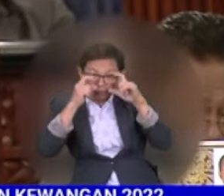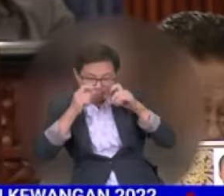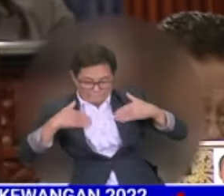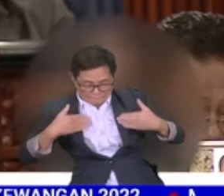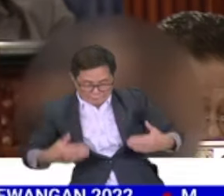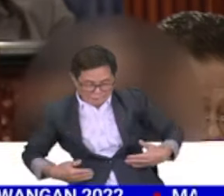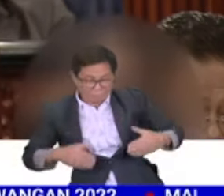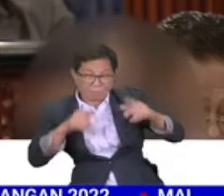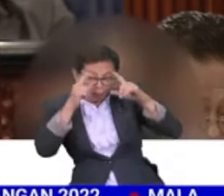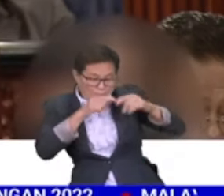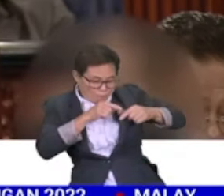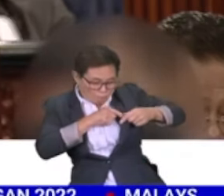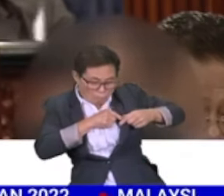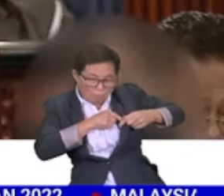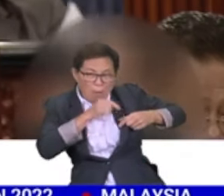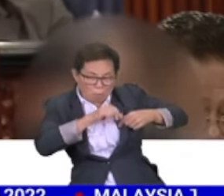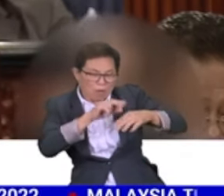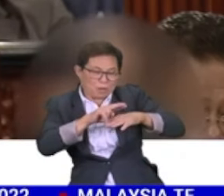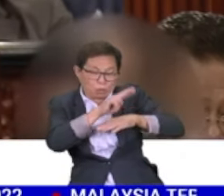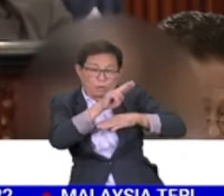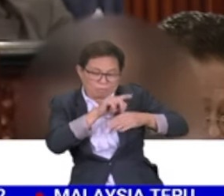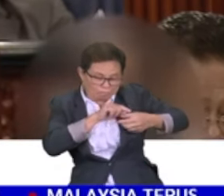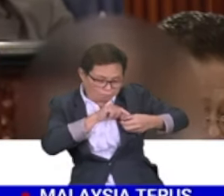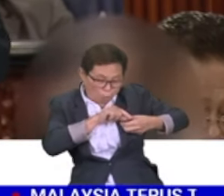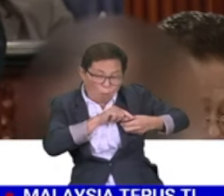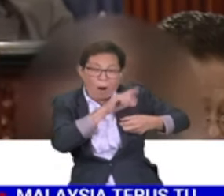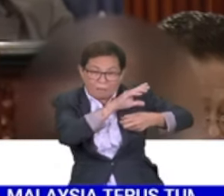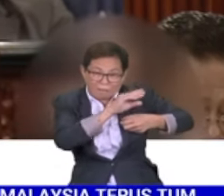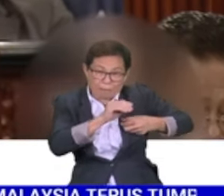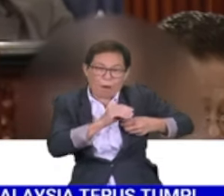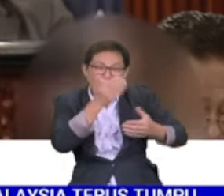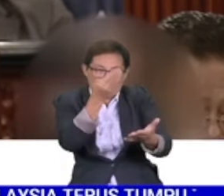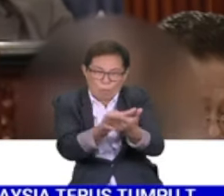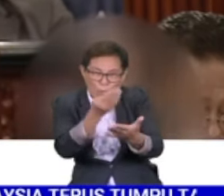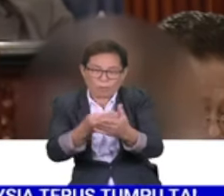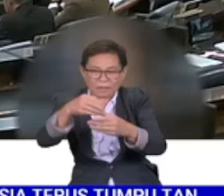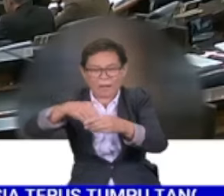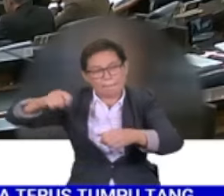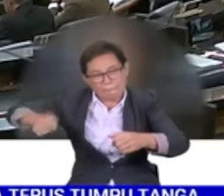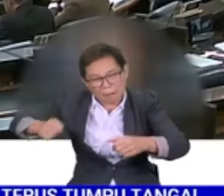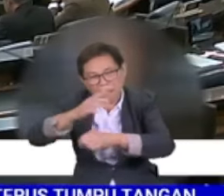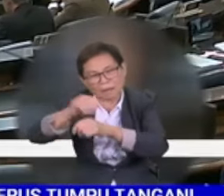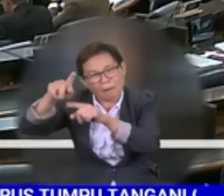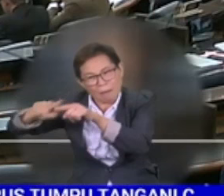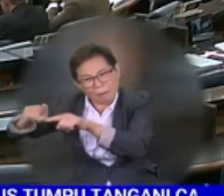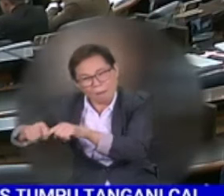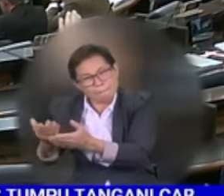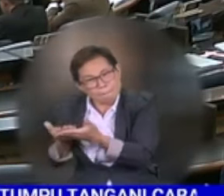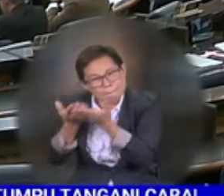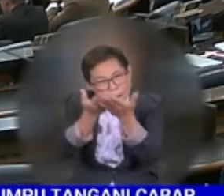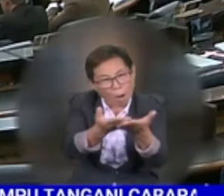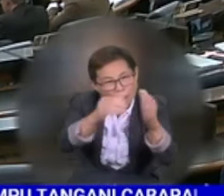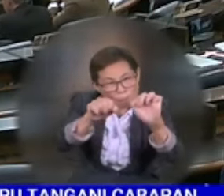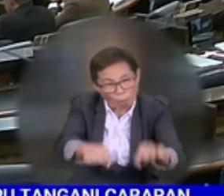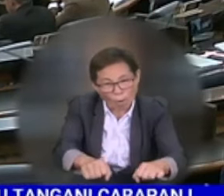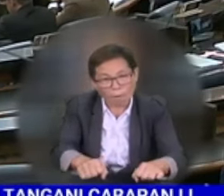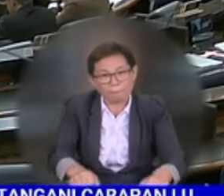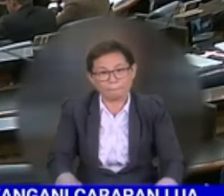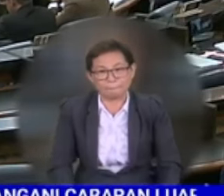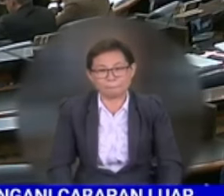boleh digunapakai dalam apa juga keadaan termasuklah bukti-bukti di mahkamah dan sebagainya. Pesan saya adalah